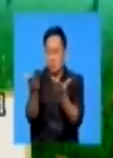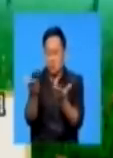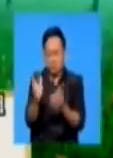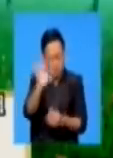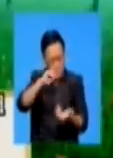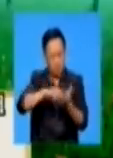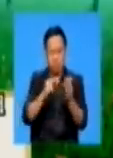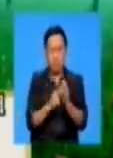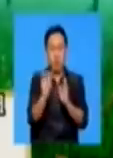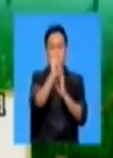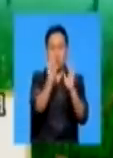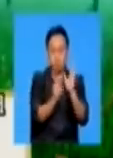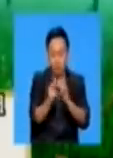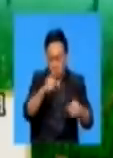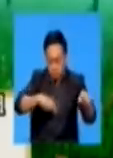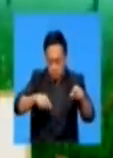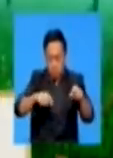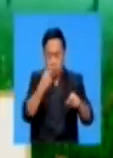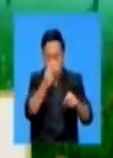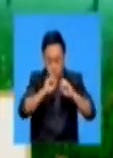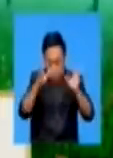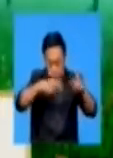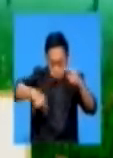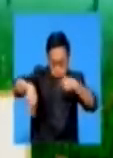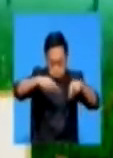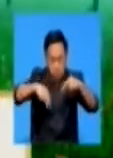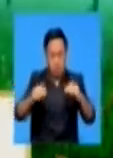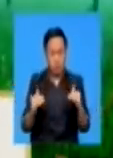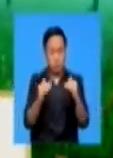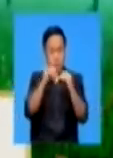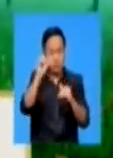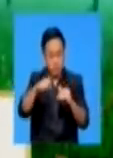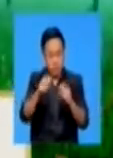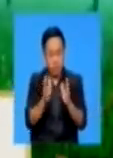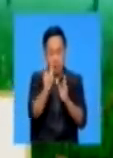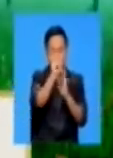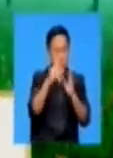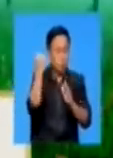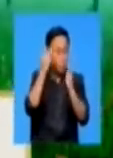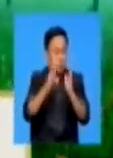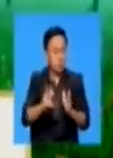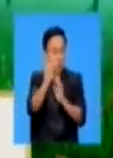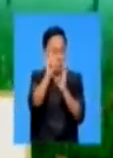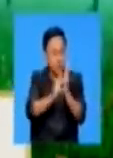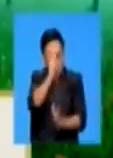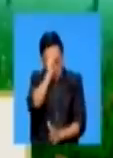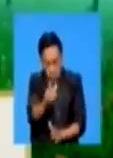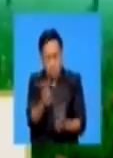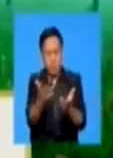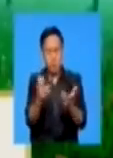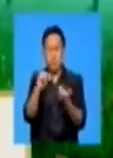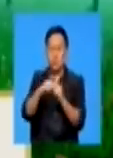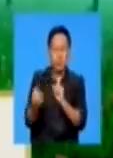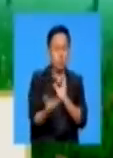ะครับคนอื่นเขาเดือดร้อนหรือเปล่าสิ่งกังวลอีกต่อไปก็คือว่าถ้าเขาละเมิดกฎหมายเหล่านี้เดือดร้อนคนอื่นมันต้องมีคนไม่ชอบ